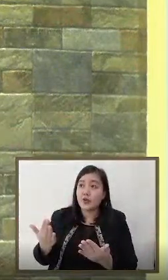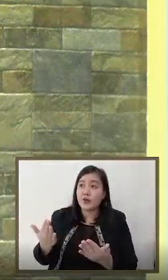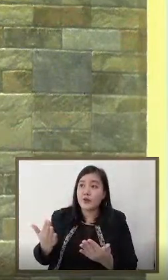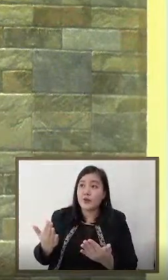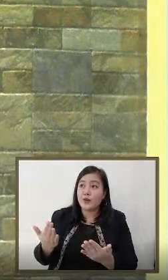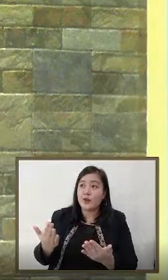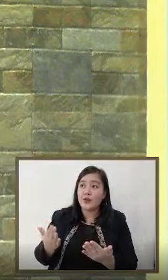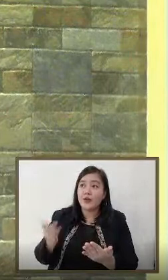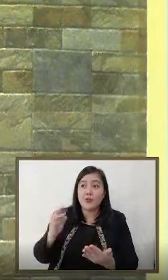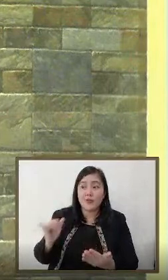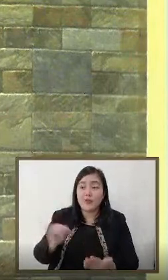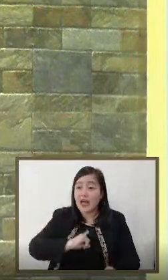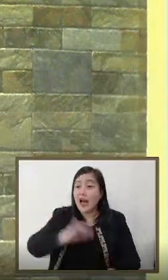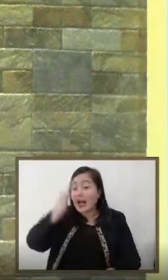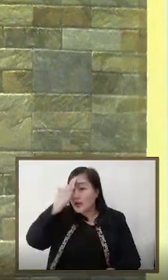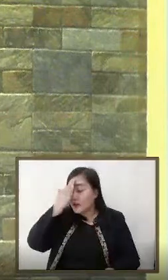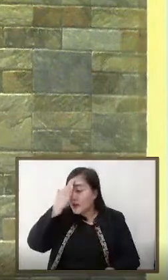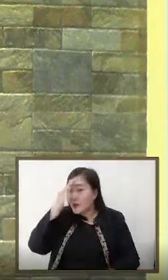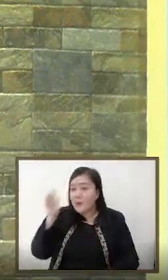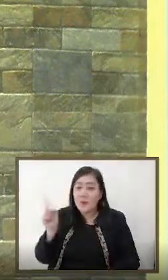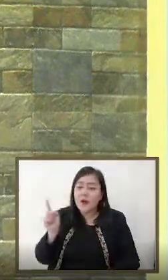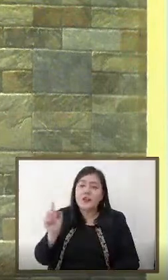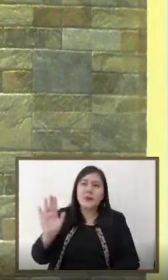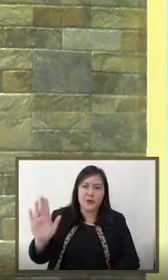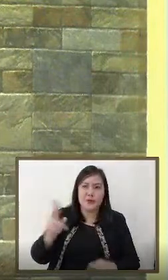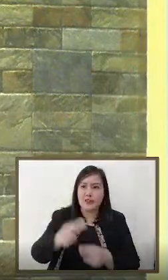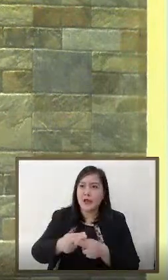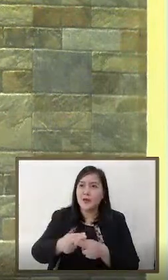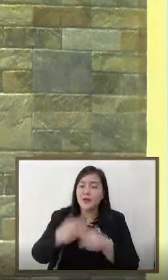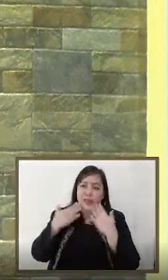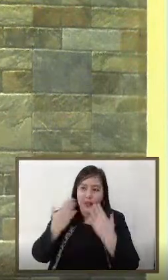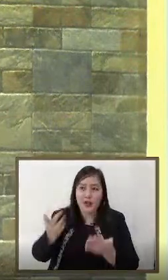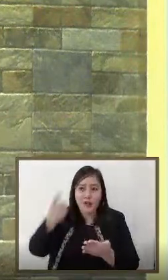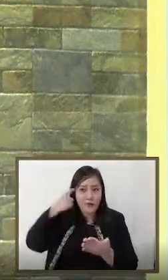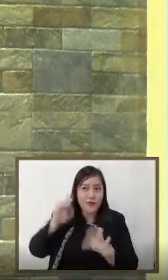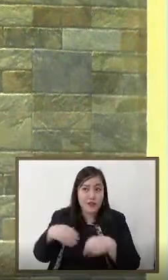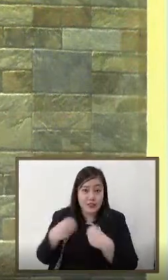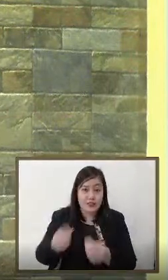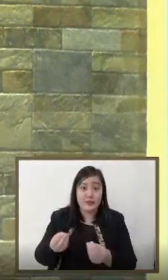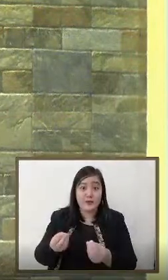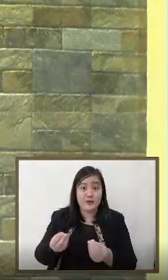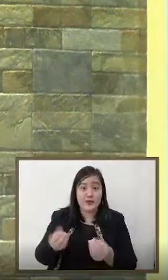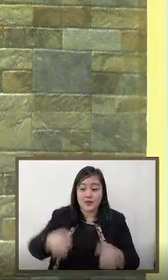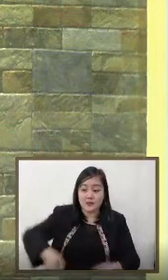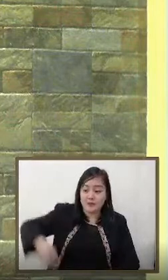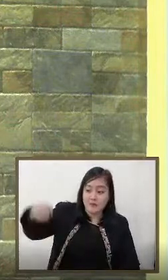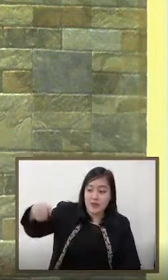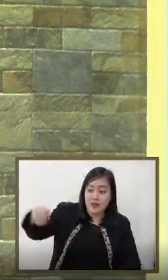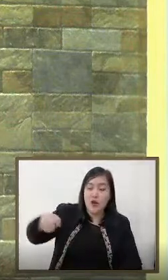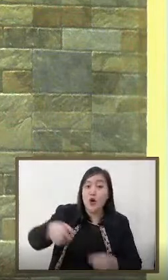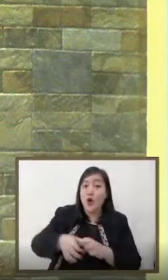yun. Yun, hindi ko na nga lang nakuha yung katapos nagmotor na siya. That's one. And